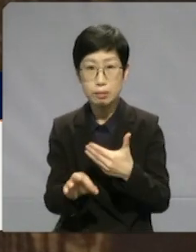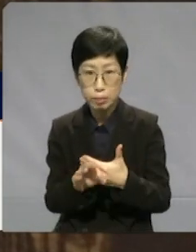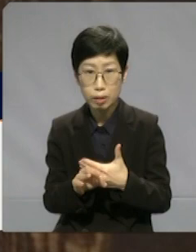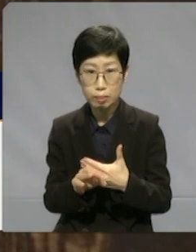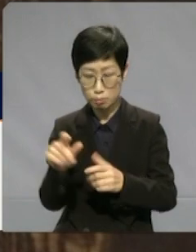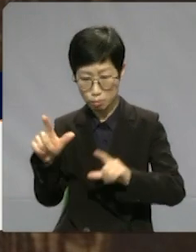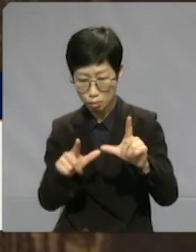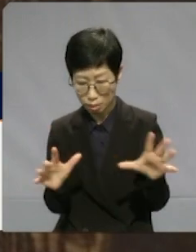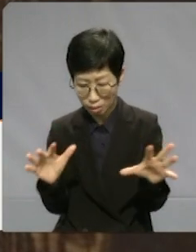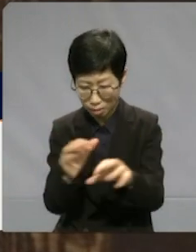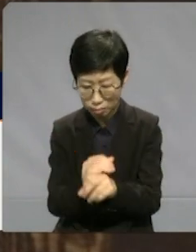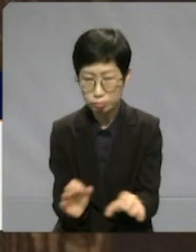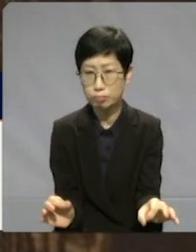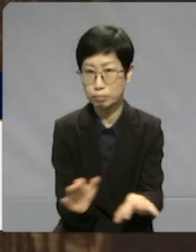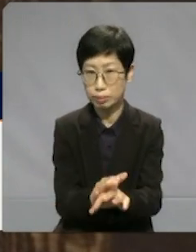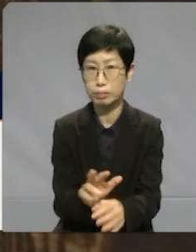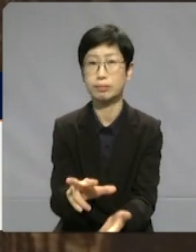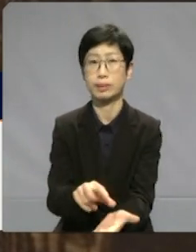만듭니다